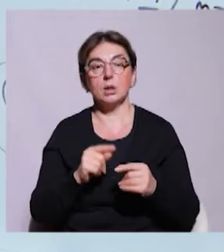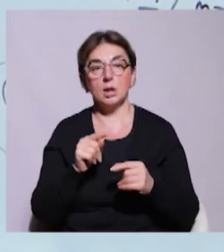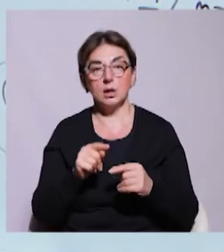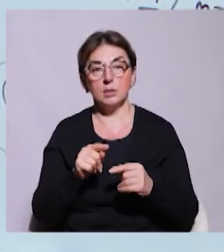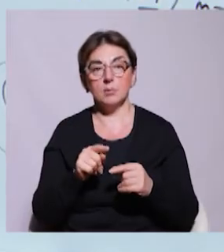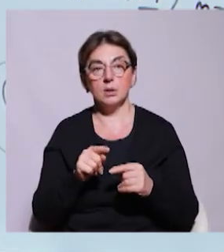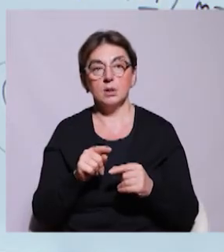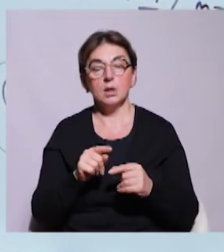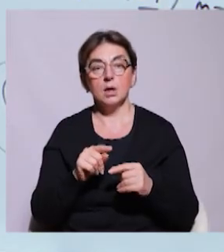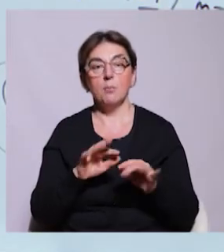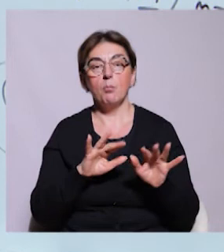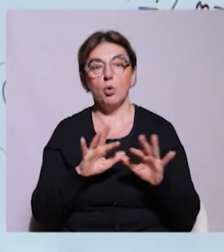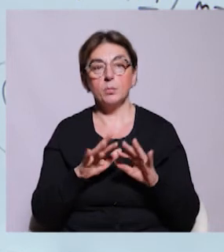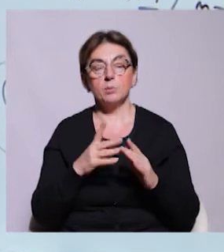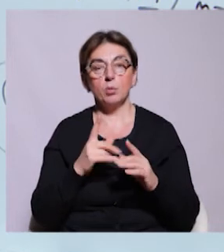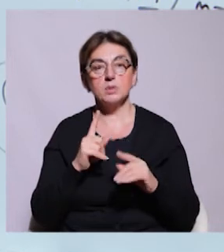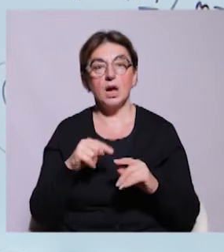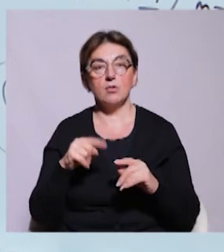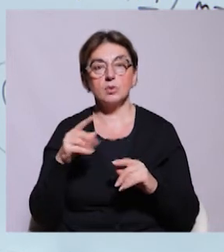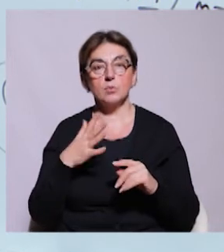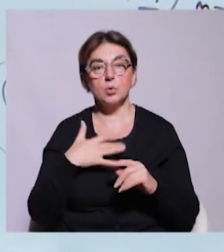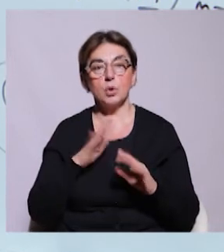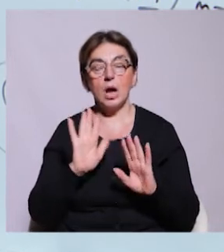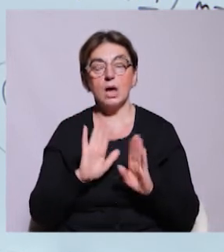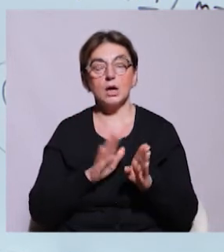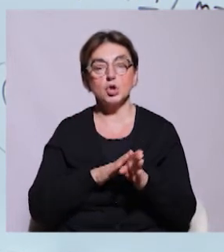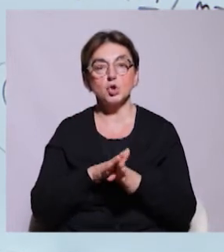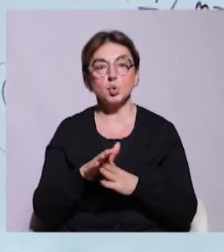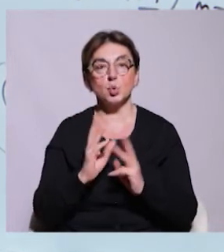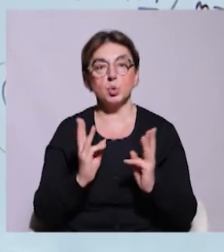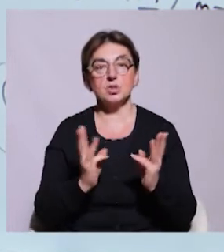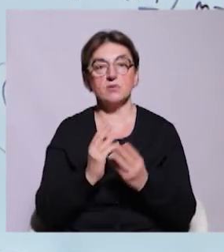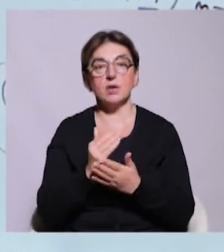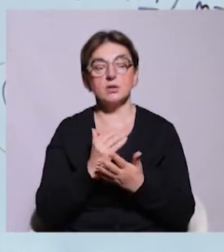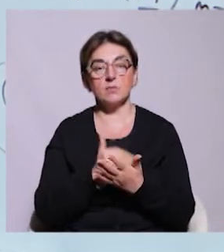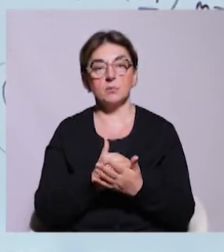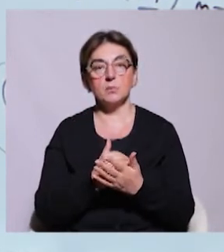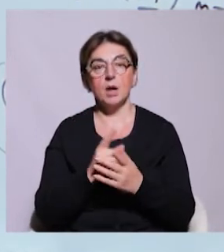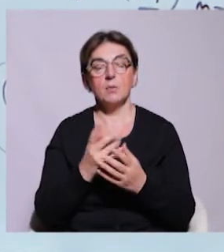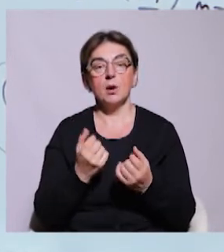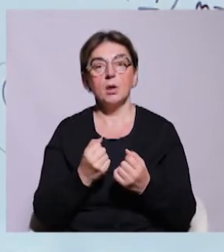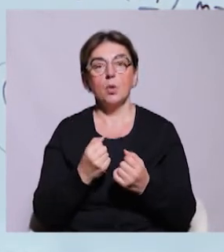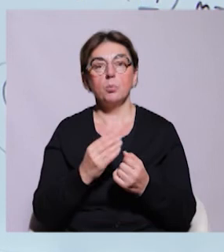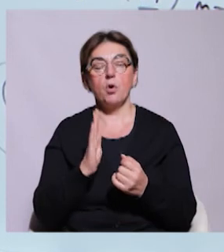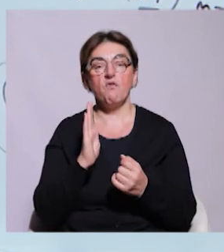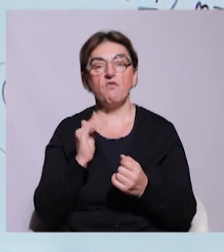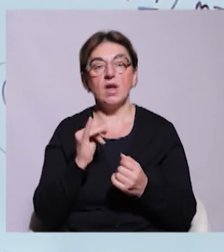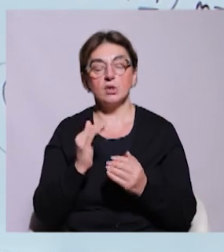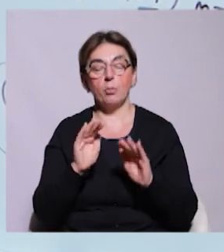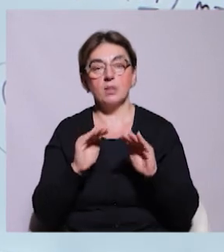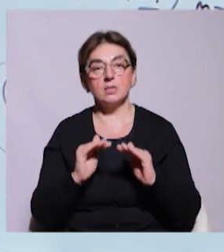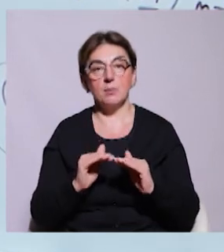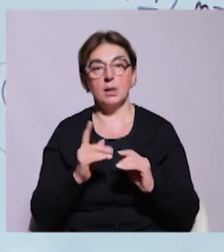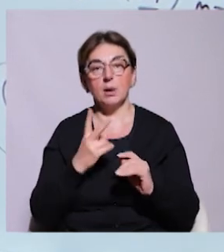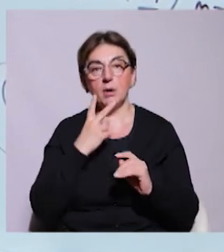კი გადავიდეთ კერძოდ იმ მომენტზე, როდესაც მე აღვნიშნე, როდესაც არასრული წვა მიმდინარეობს, ვღებულობთ უფრო დაბალი